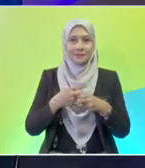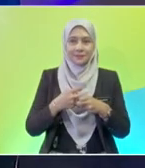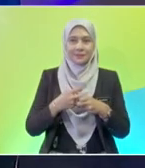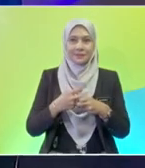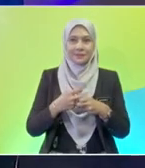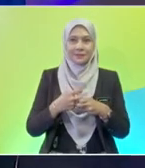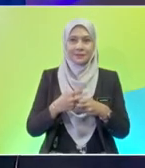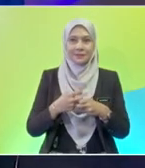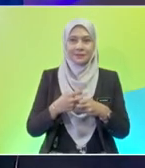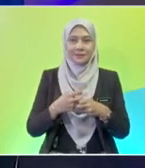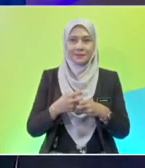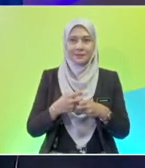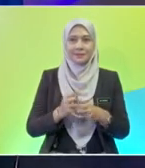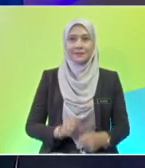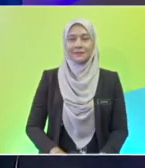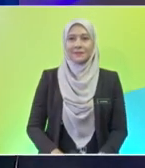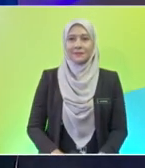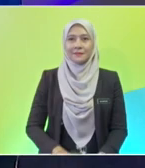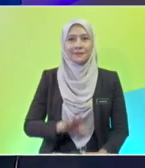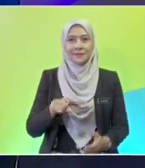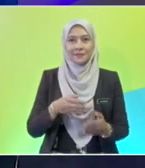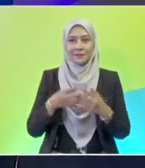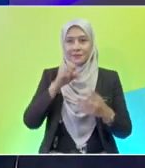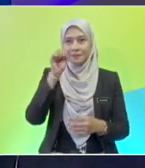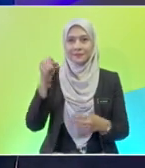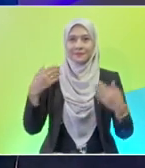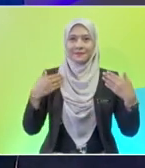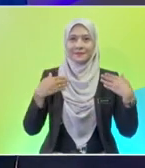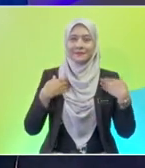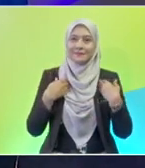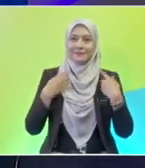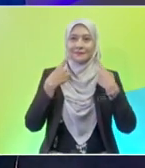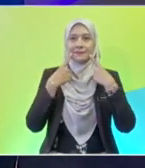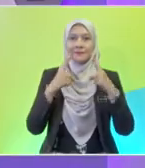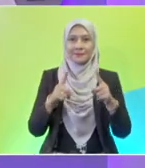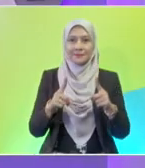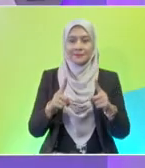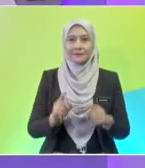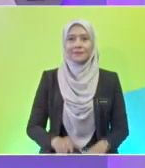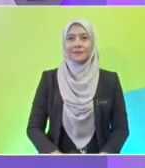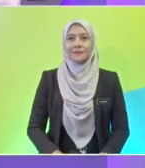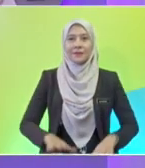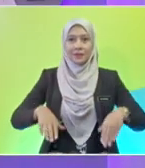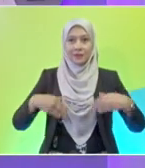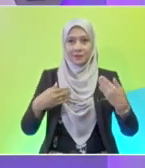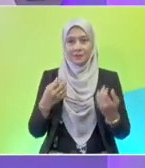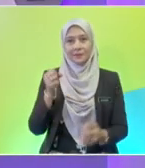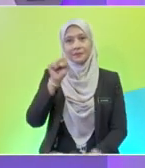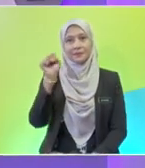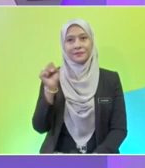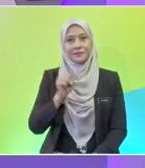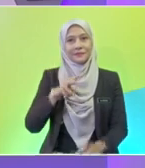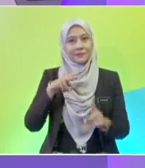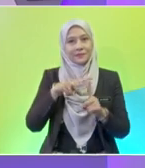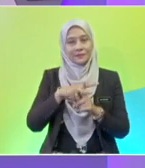susah anak-anak semua adalah Cemerlang aplikasi ini